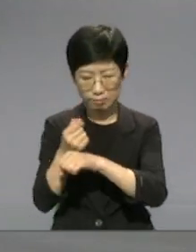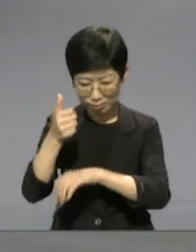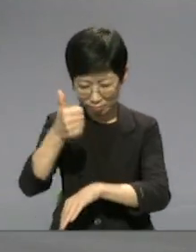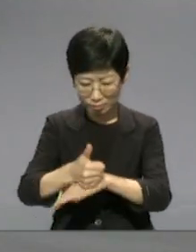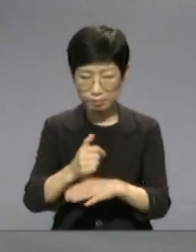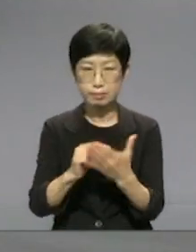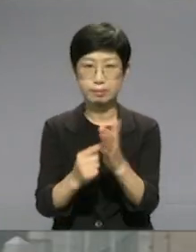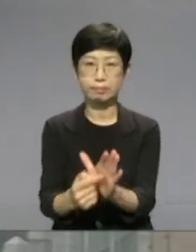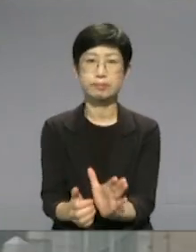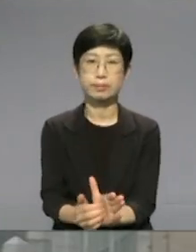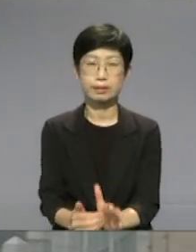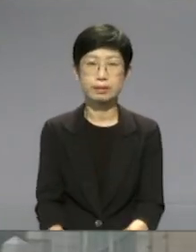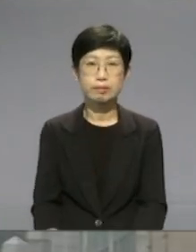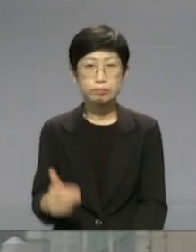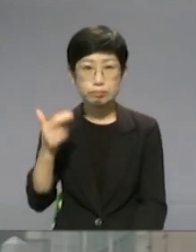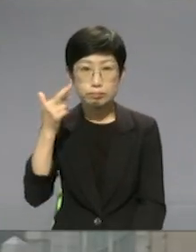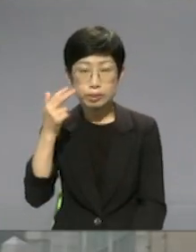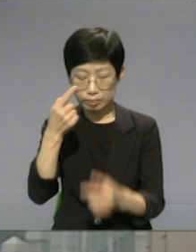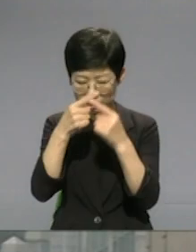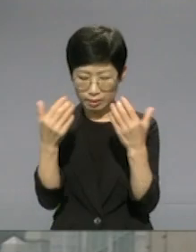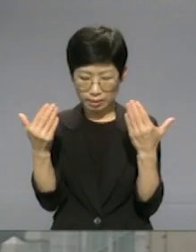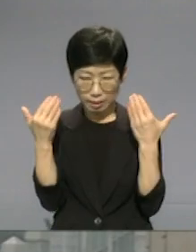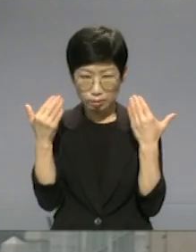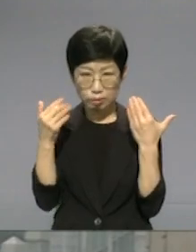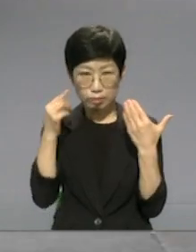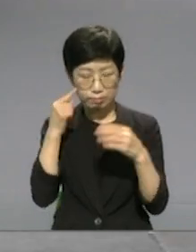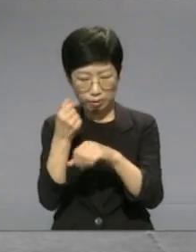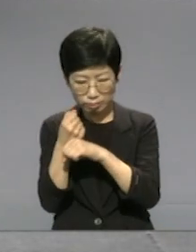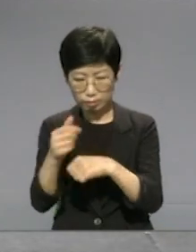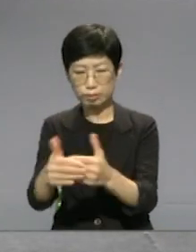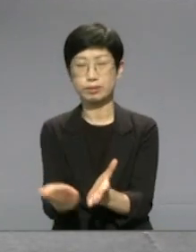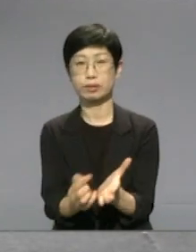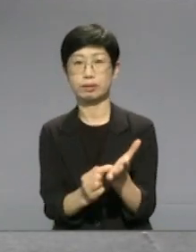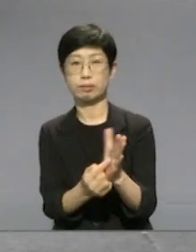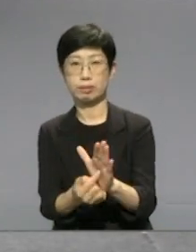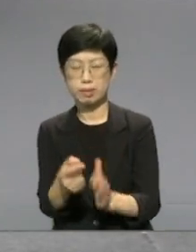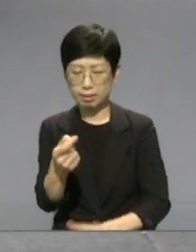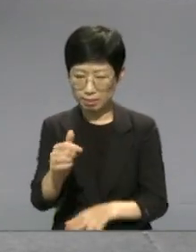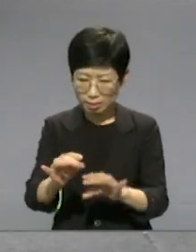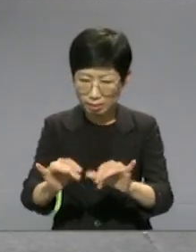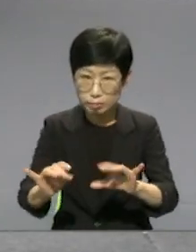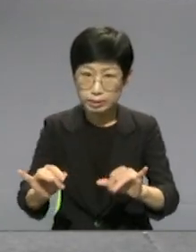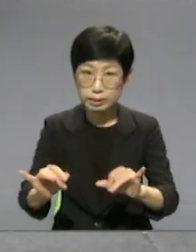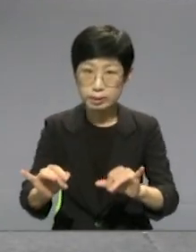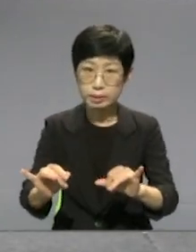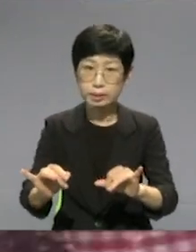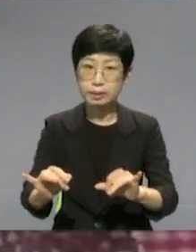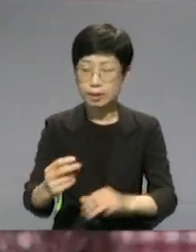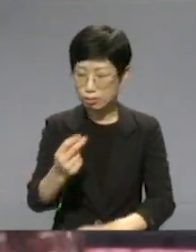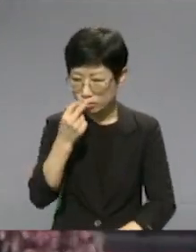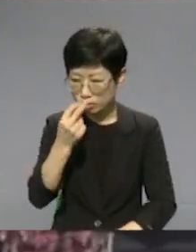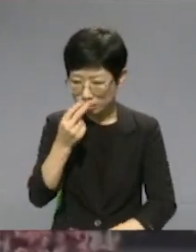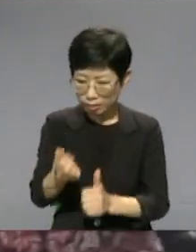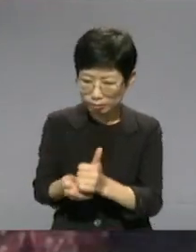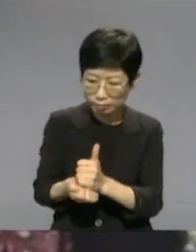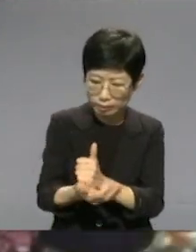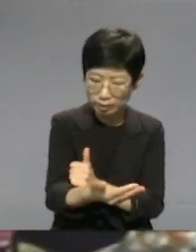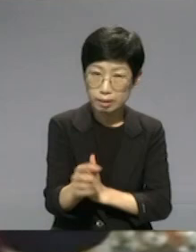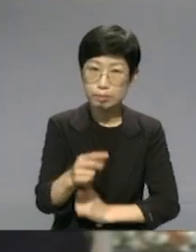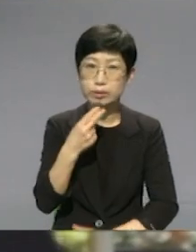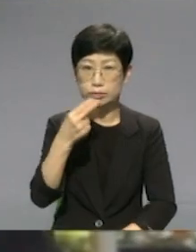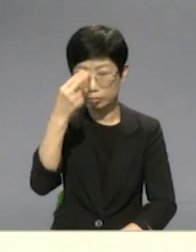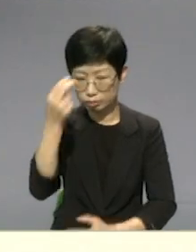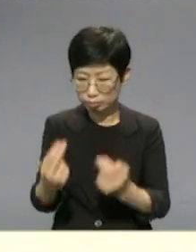결과가 나왔습니다 미국 시카고대학교 에너지정책연구소는 초미세먼지가 기대 수명에 미치는 영향이 음주의